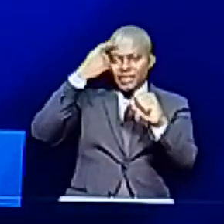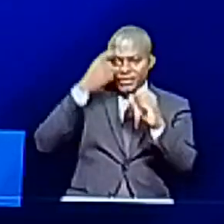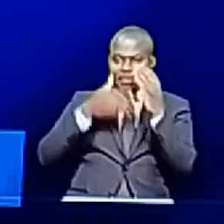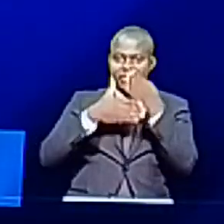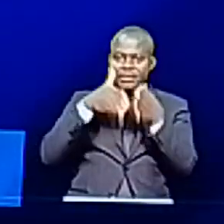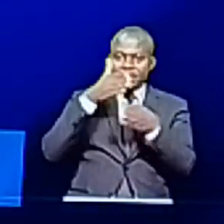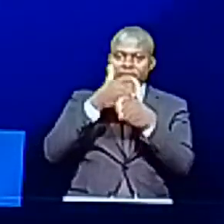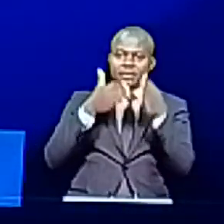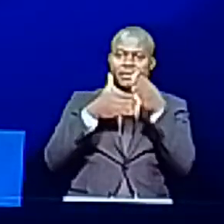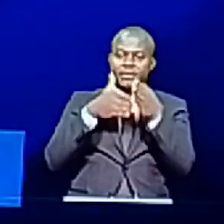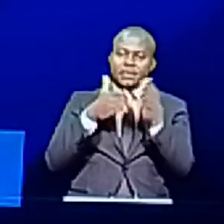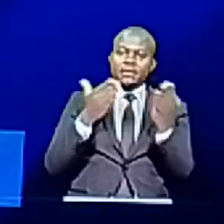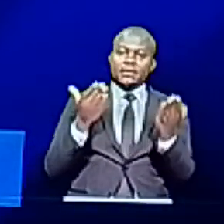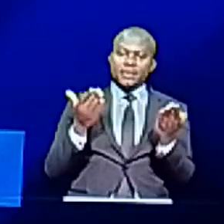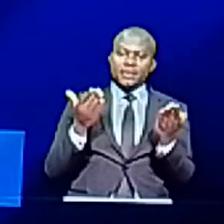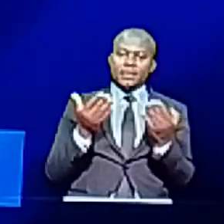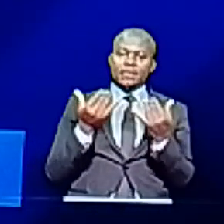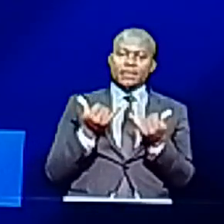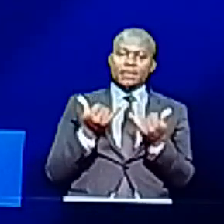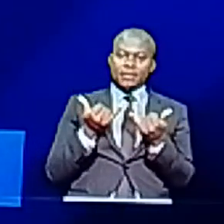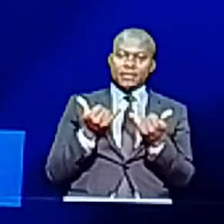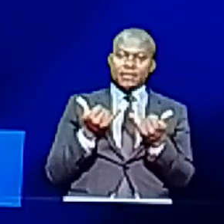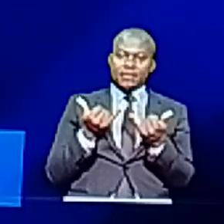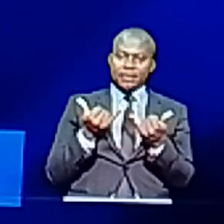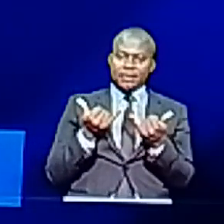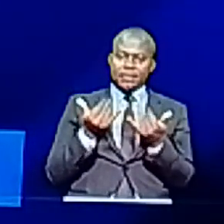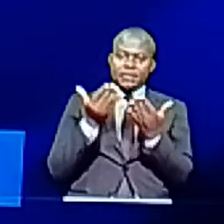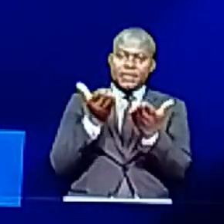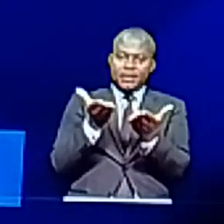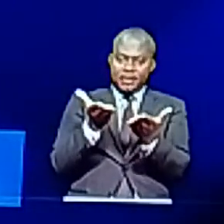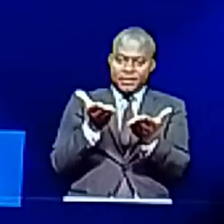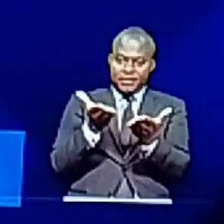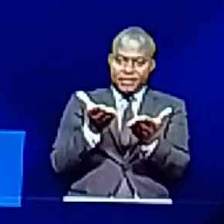twubakiye ubu ndi aho ngaho ni mu bitaro